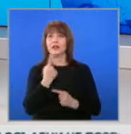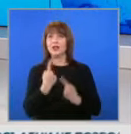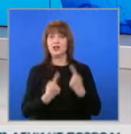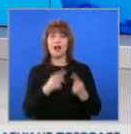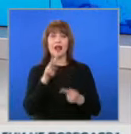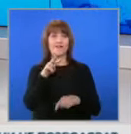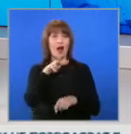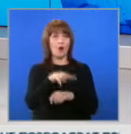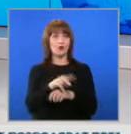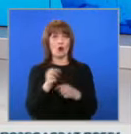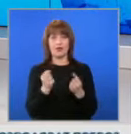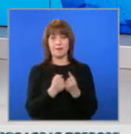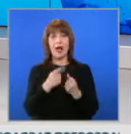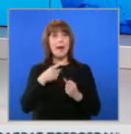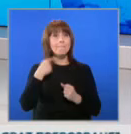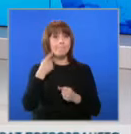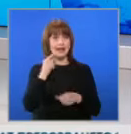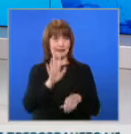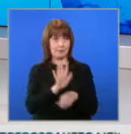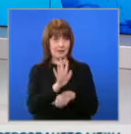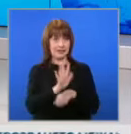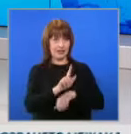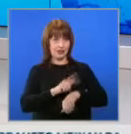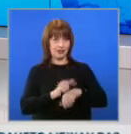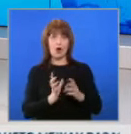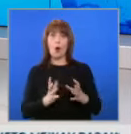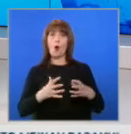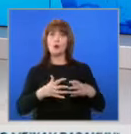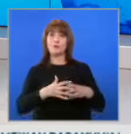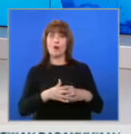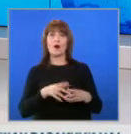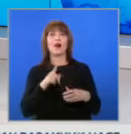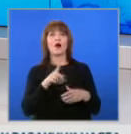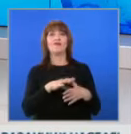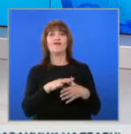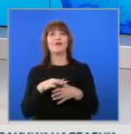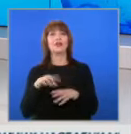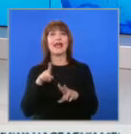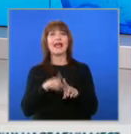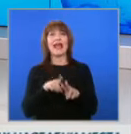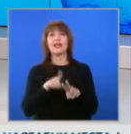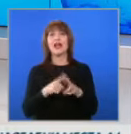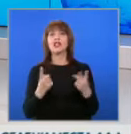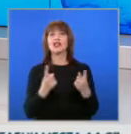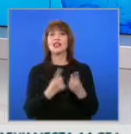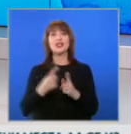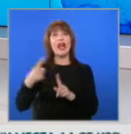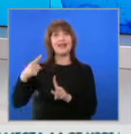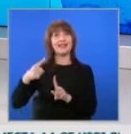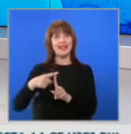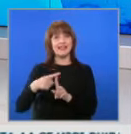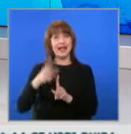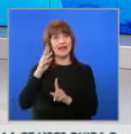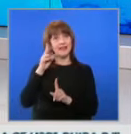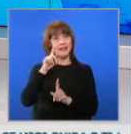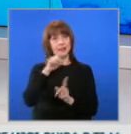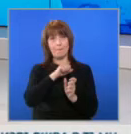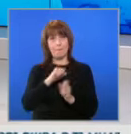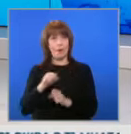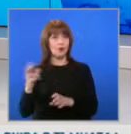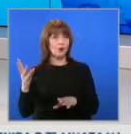два контролни мача. В петък от 15 часа отборът, воден от Илиян Илиев, ще срещне Танзания, а три дни по-късно